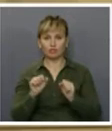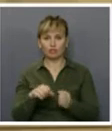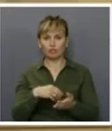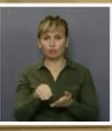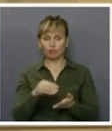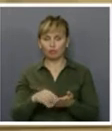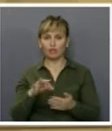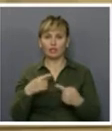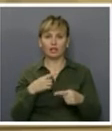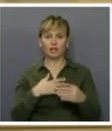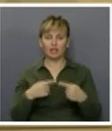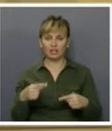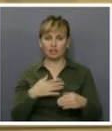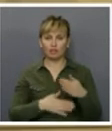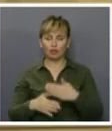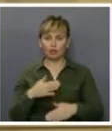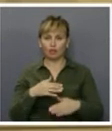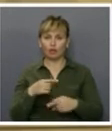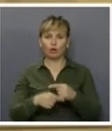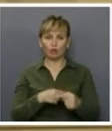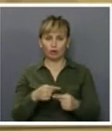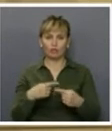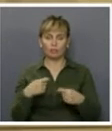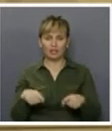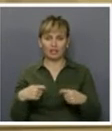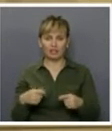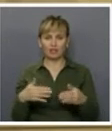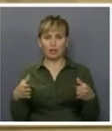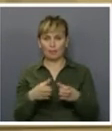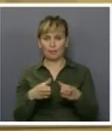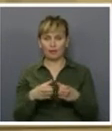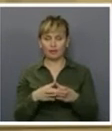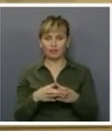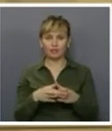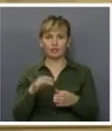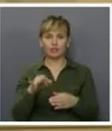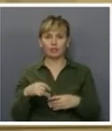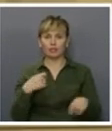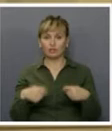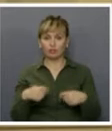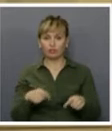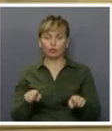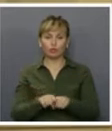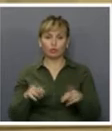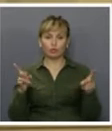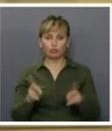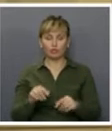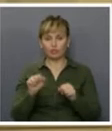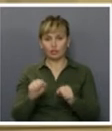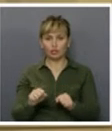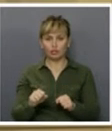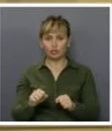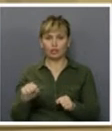покупателей от разного рода уловок со стороны продавцов или целых компаний. А между тем, торговые предприятия тоже нуждаются в защите. На